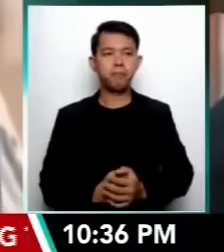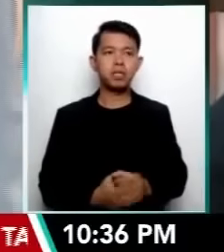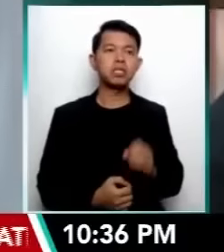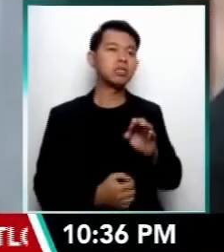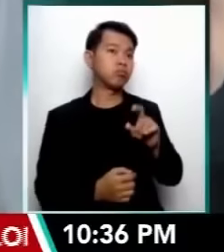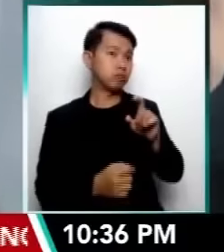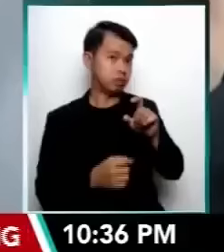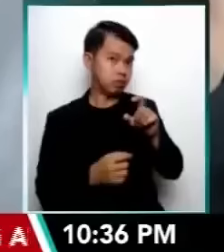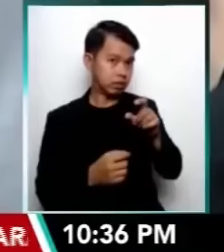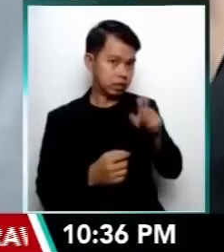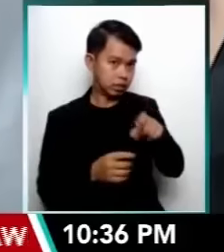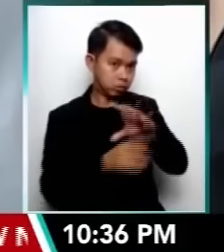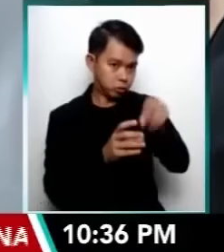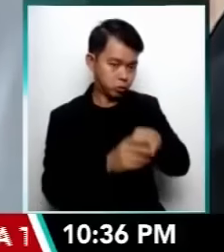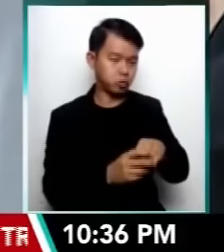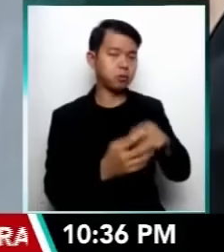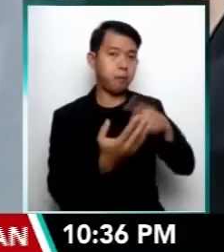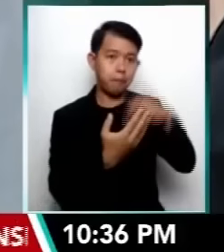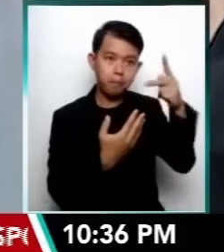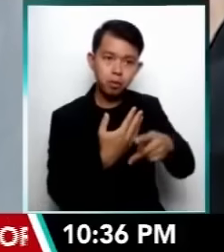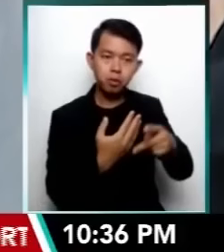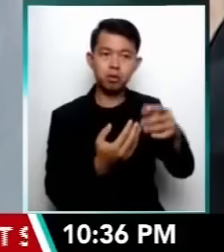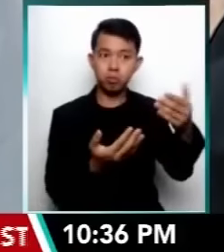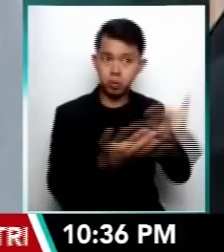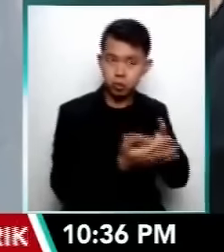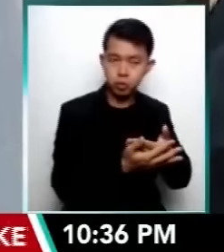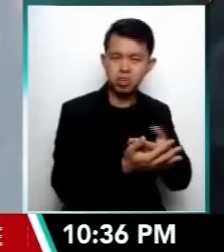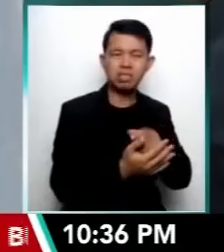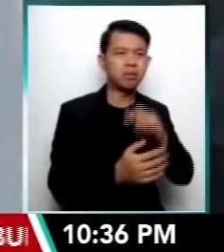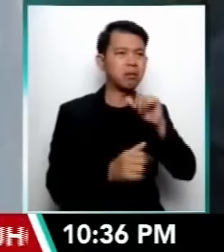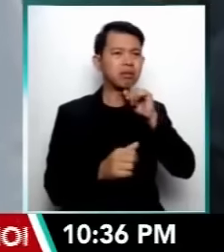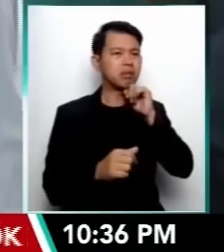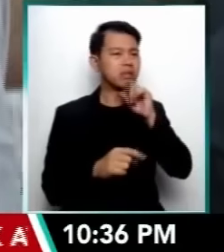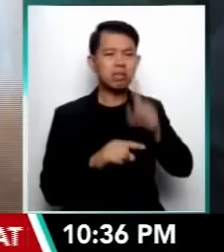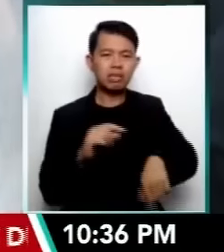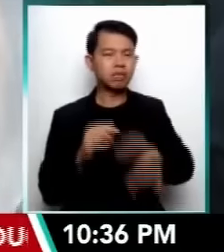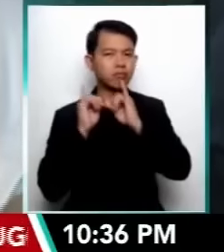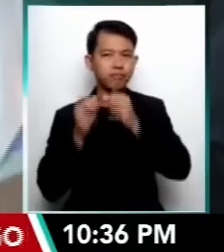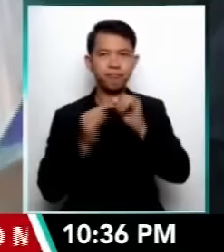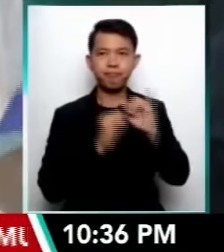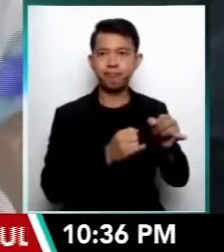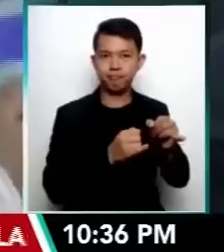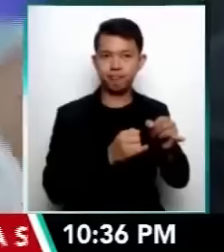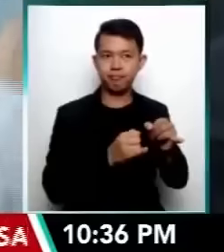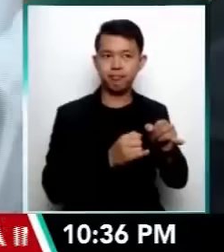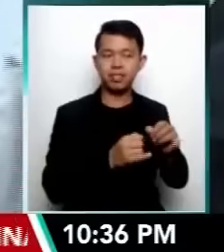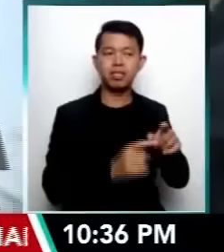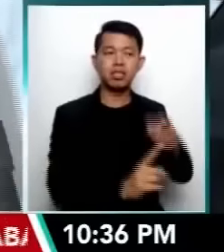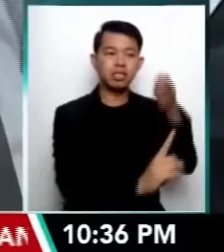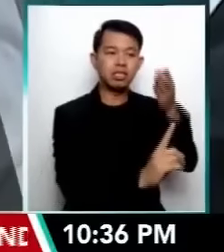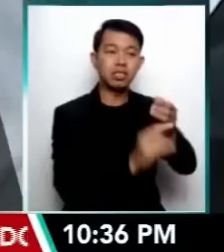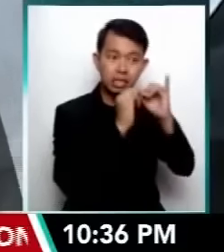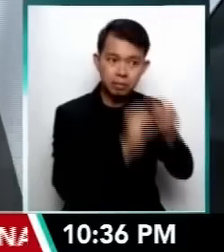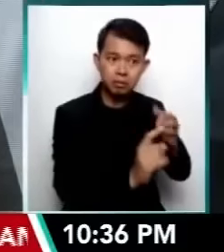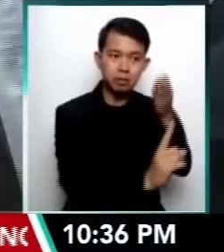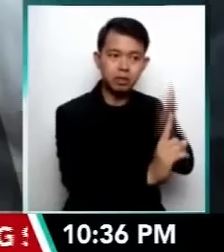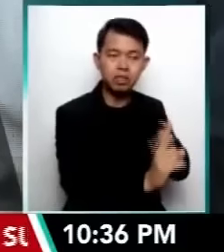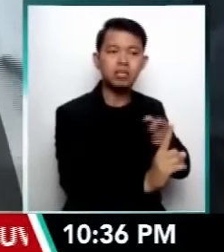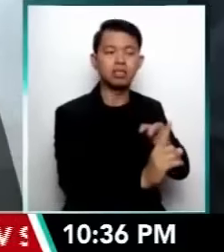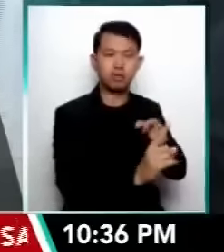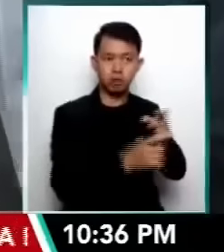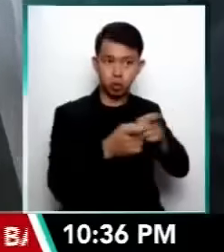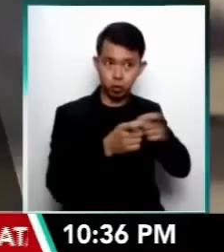pwedeng individual yan, ma'am. Kasi ma'am, one single entity cannot really handle the fleet